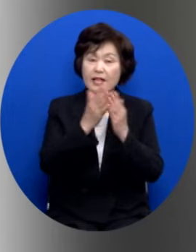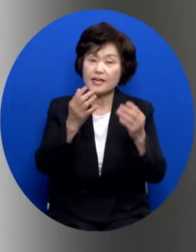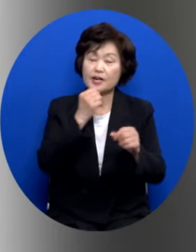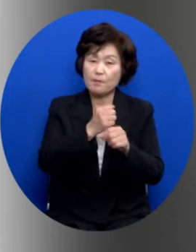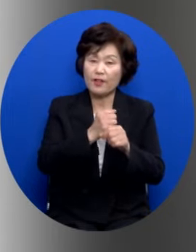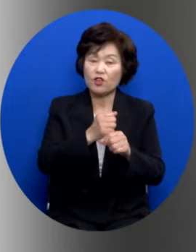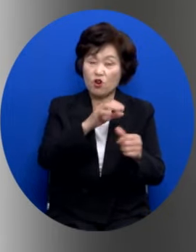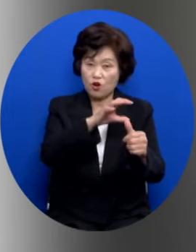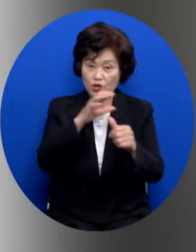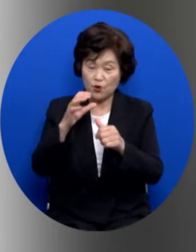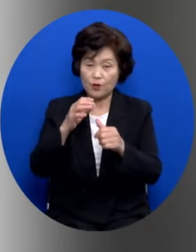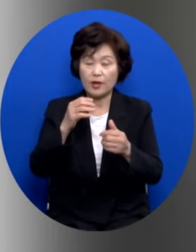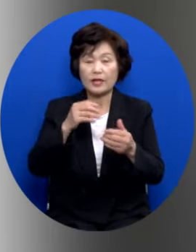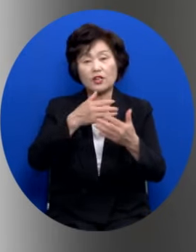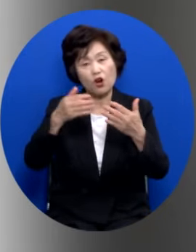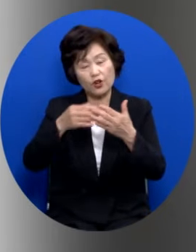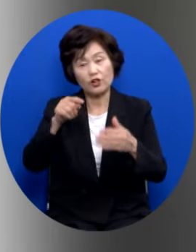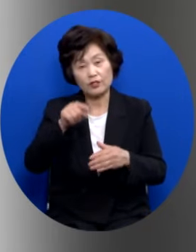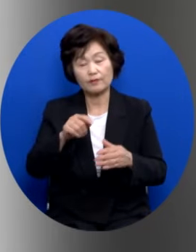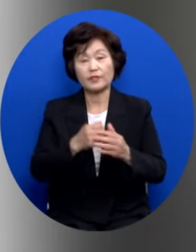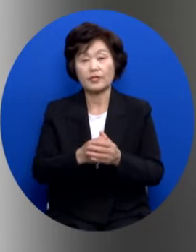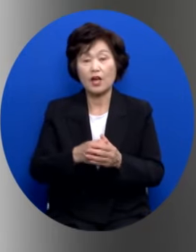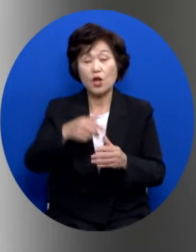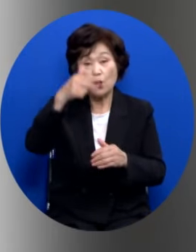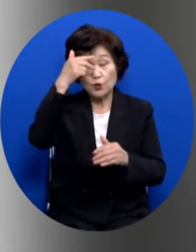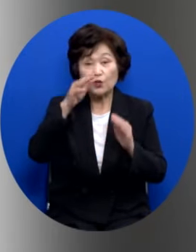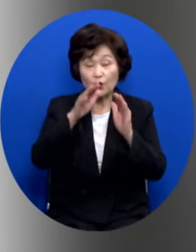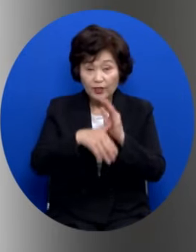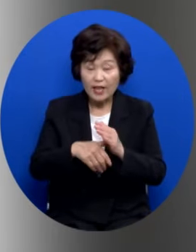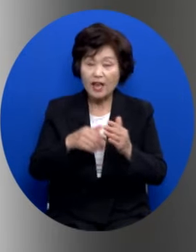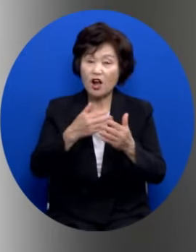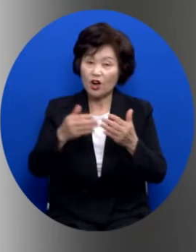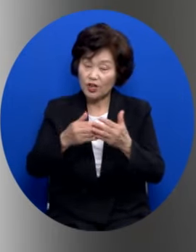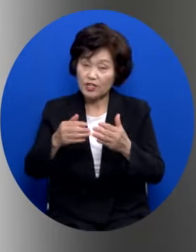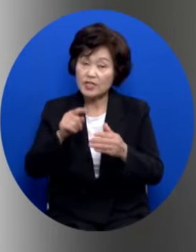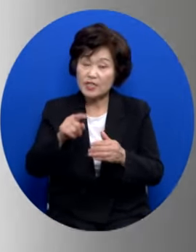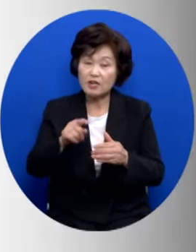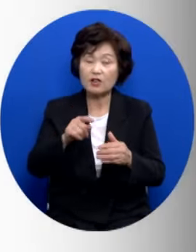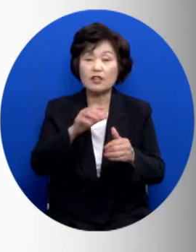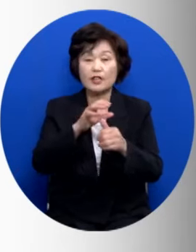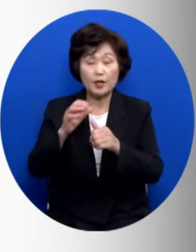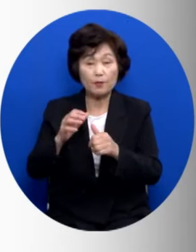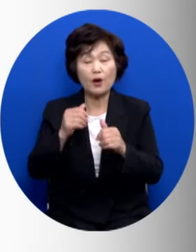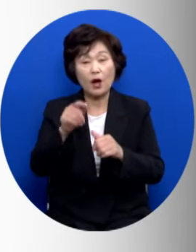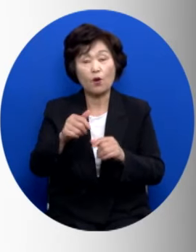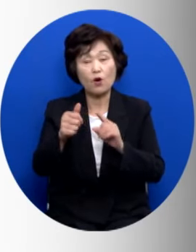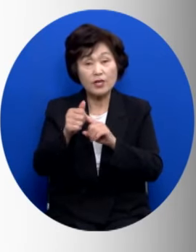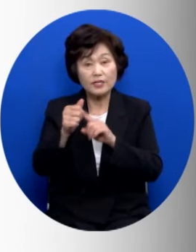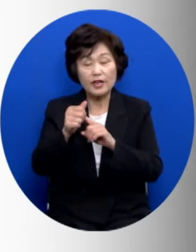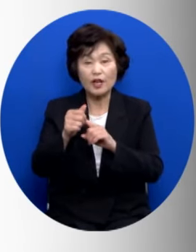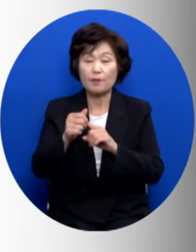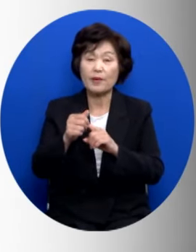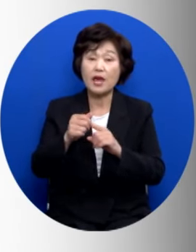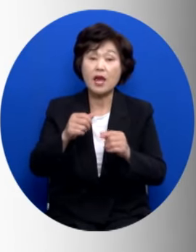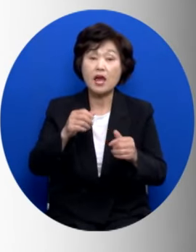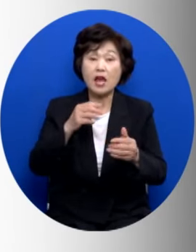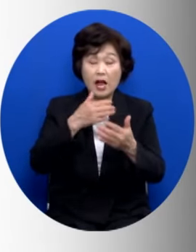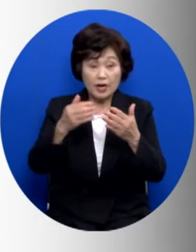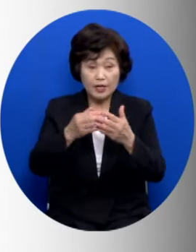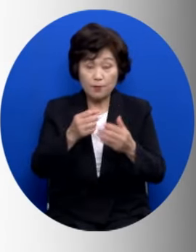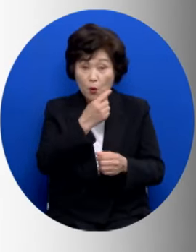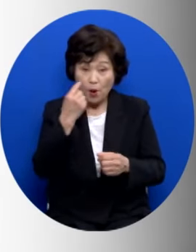작품입니다. 문화재청은 조선 후기에 성행한 무인들의 아회 문화를 대표하고 김홍도의 34세 화풍을 살필 수